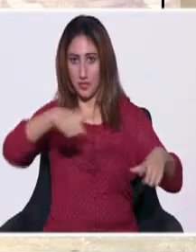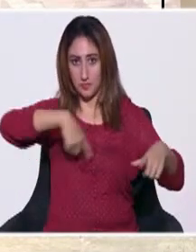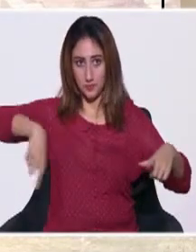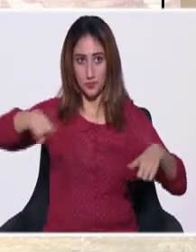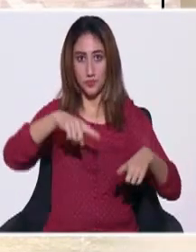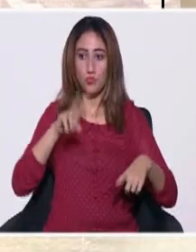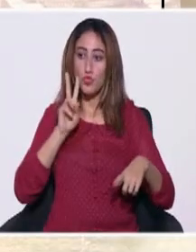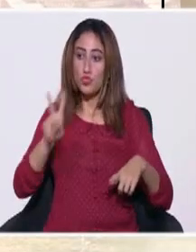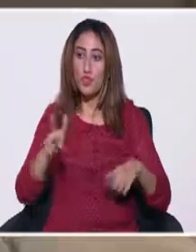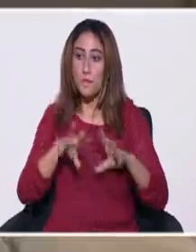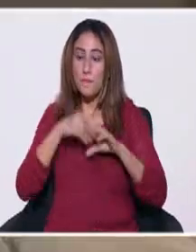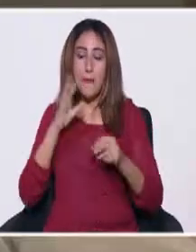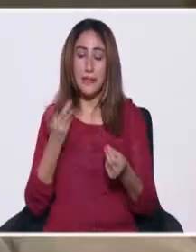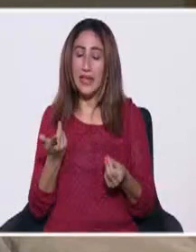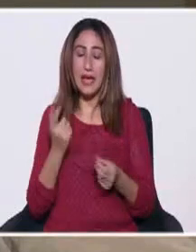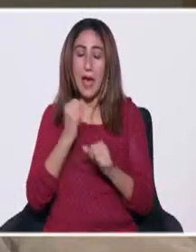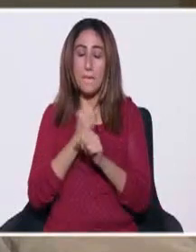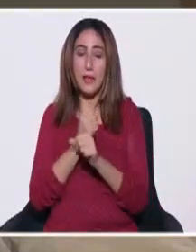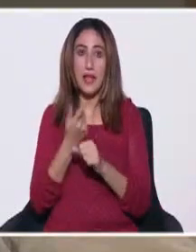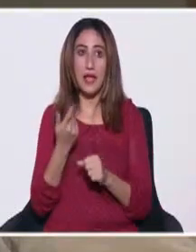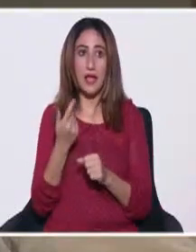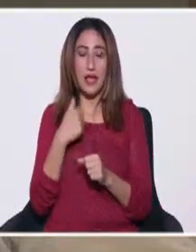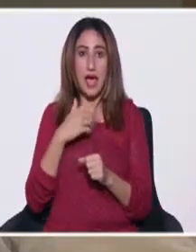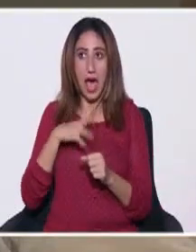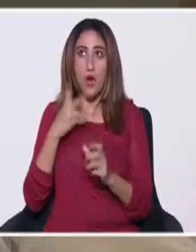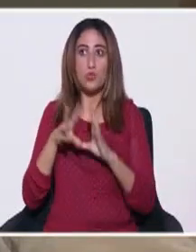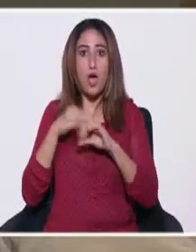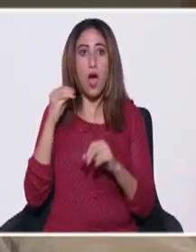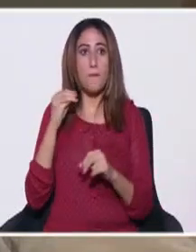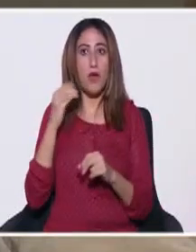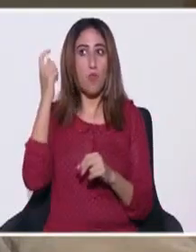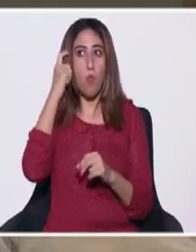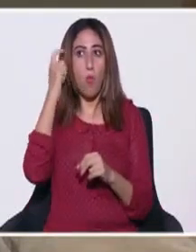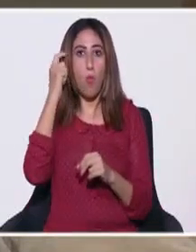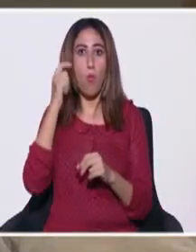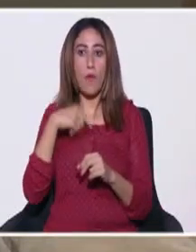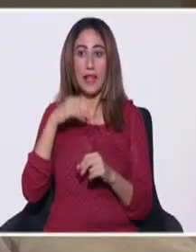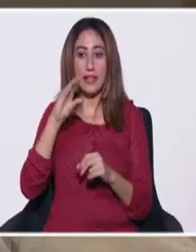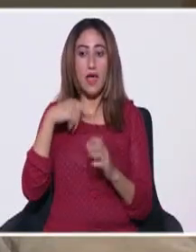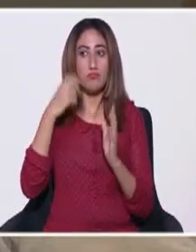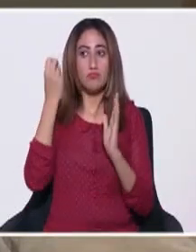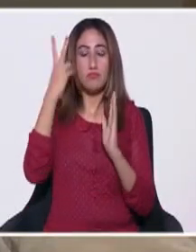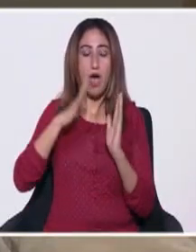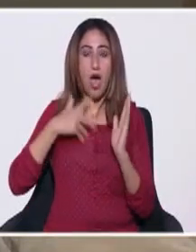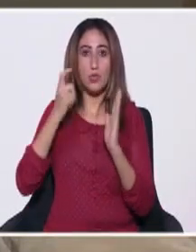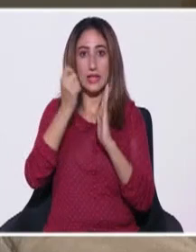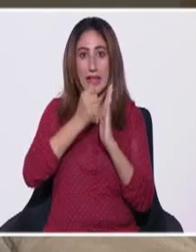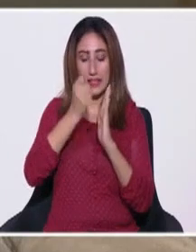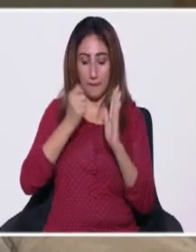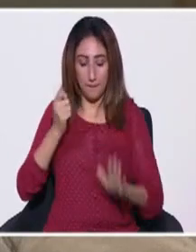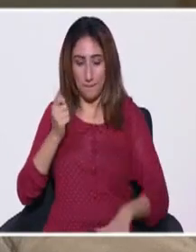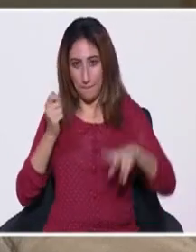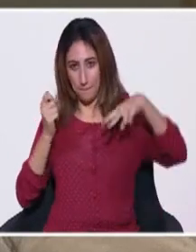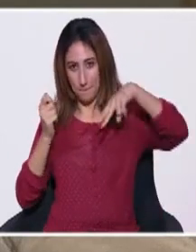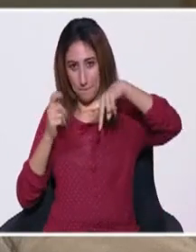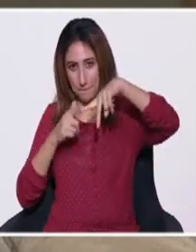وشوفهم بيعملوا ايه، فأنا يعني عايز أعمل اللي بيعملوه يعني. فجت حكاية الكتابة دي، فمسكت القلم برجلي، فشجعني